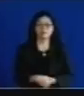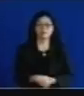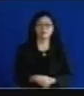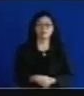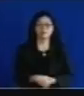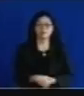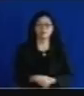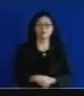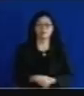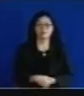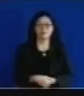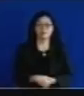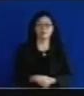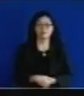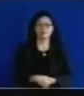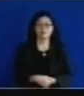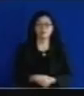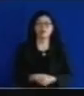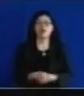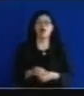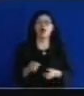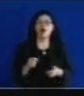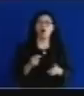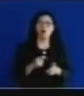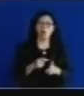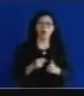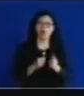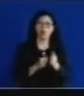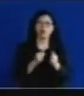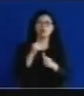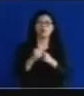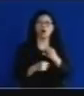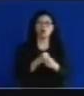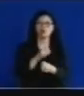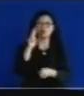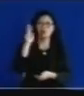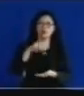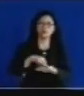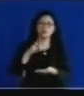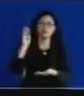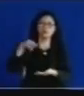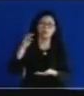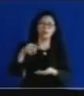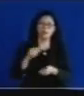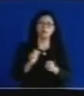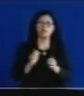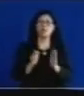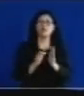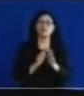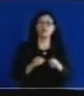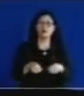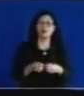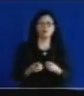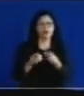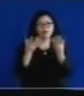Saya mohon tenang. Di awal tahun 2017, terdapat banyak kenaikan tarif